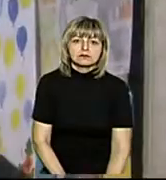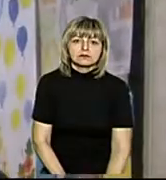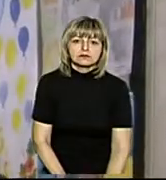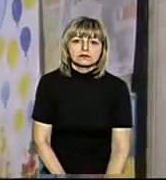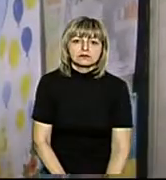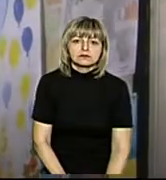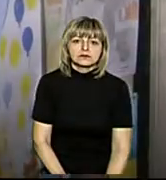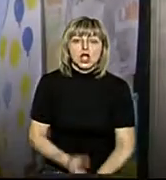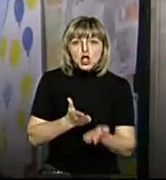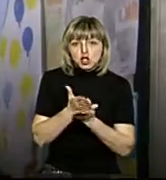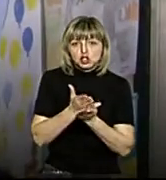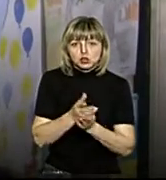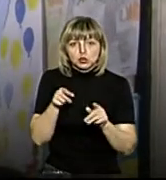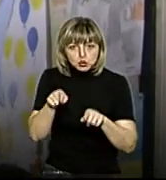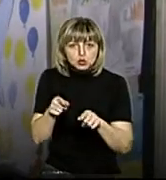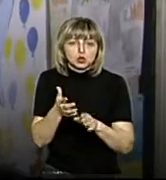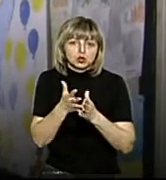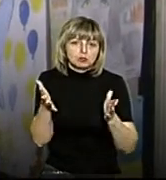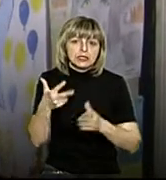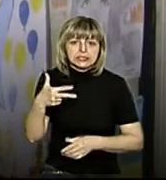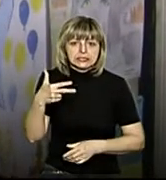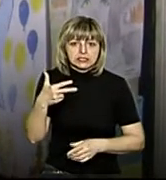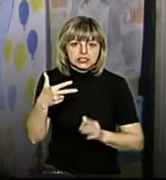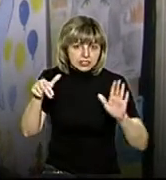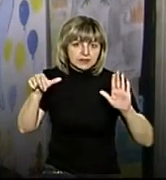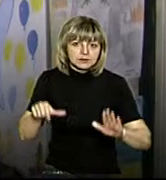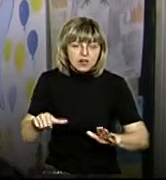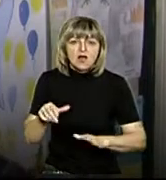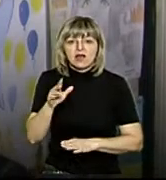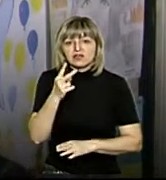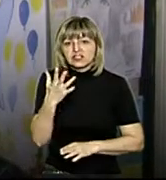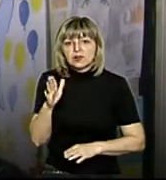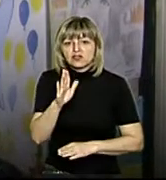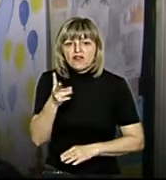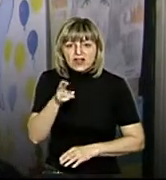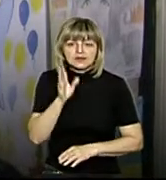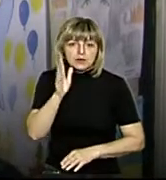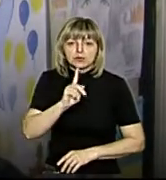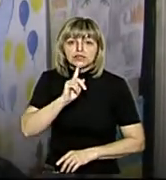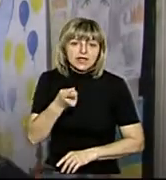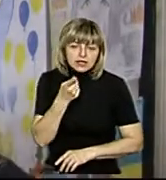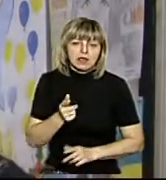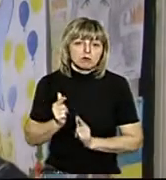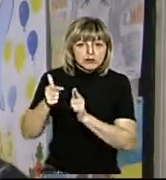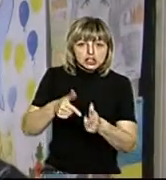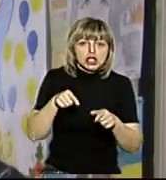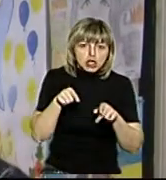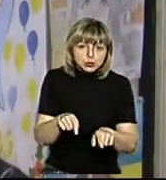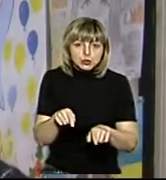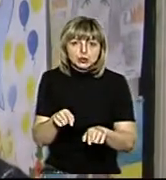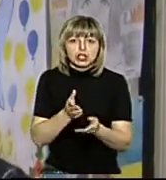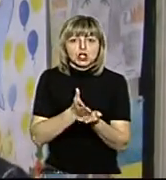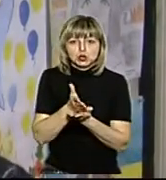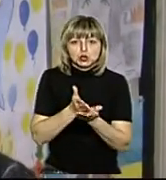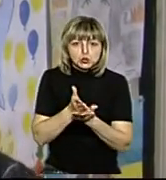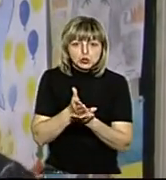Тут вже служу більше півроку, майже рік, 25 вересня буде рік. Прийшла я сюди, мене тут служить